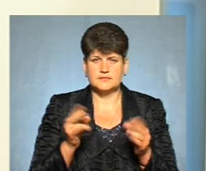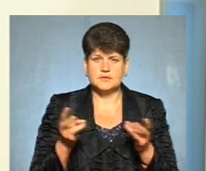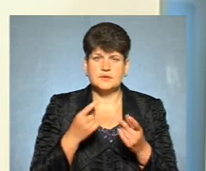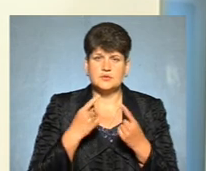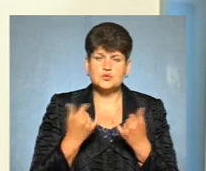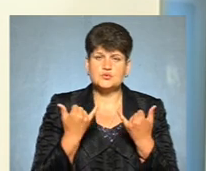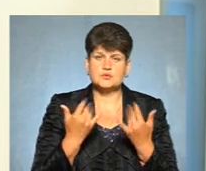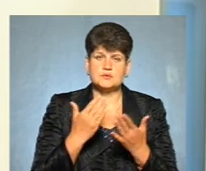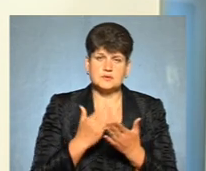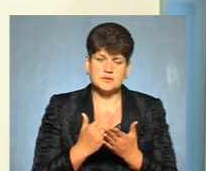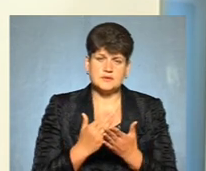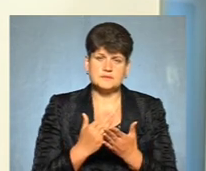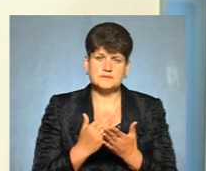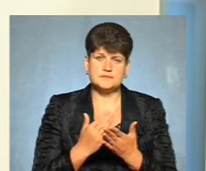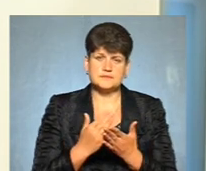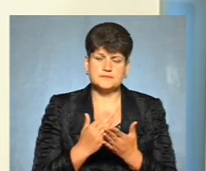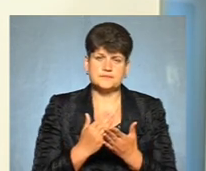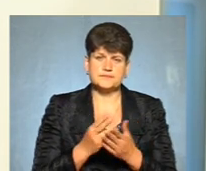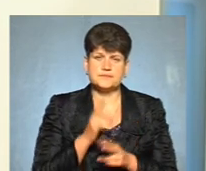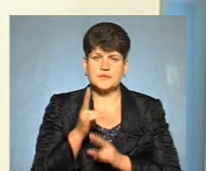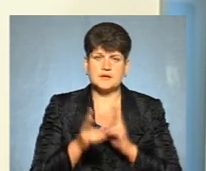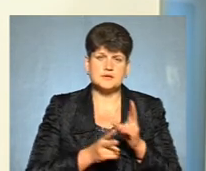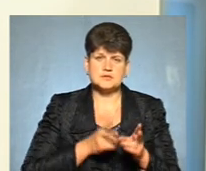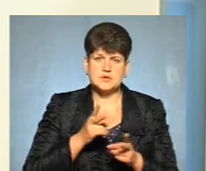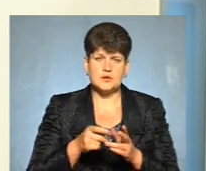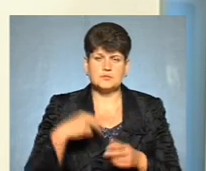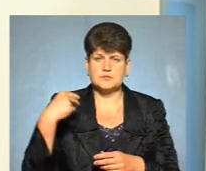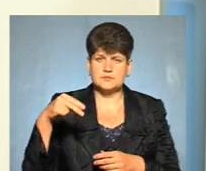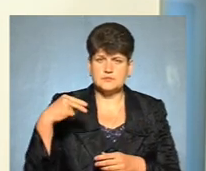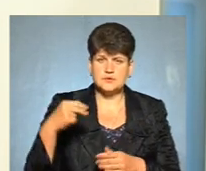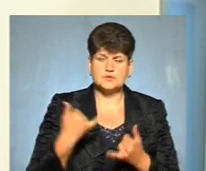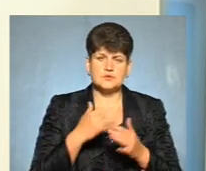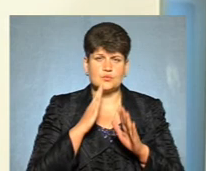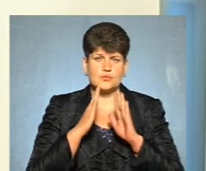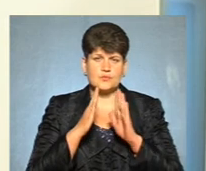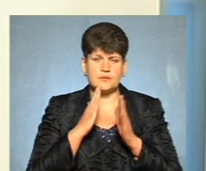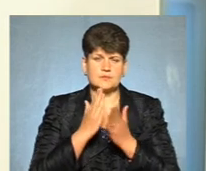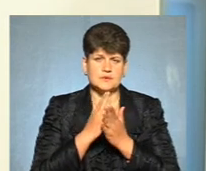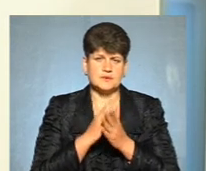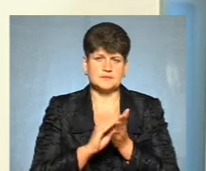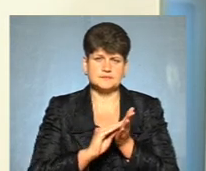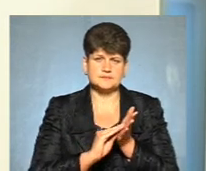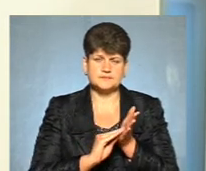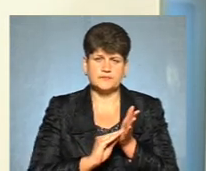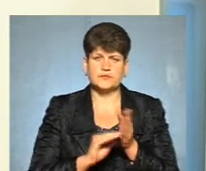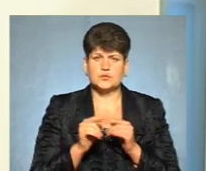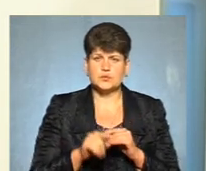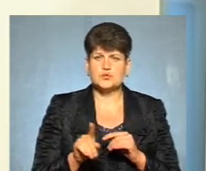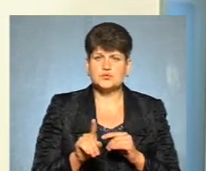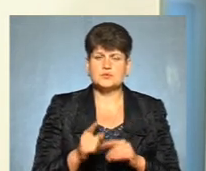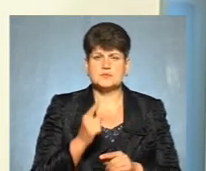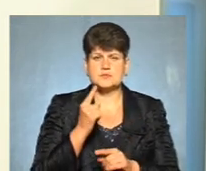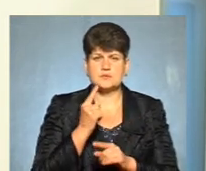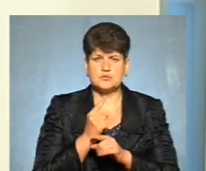є відповідні петиції до президента, сьогодні є у Фейсбуці певні поширення щодо того, щоб